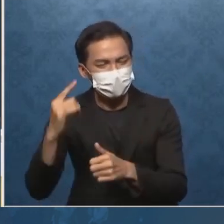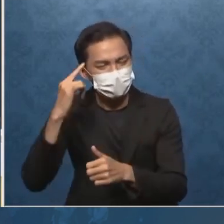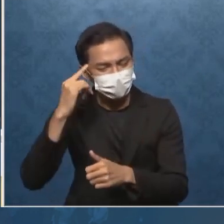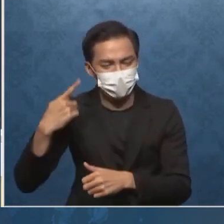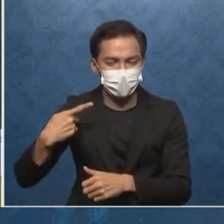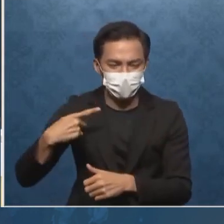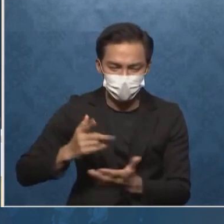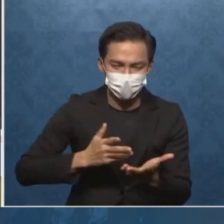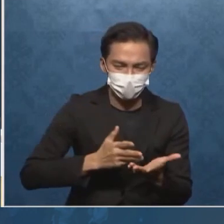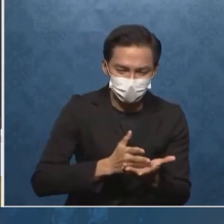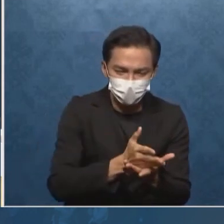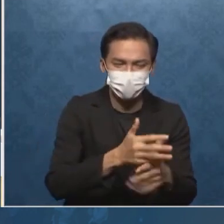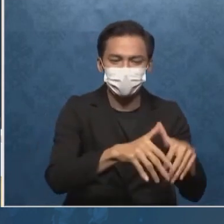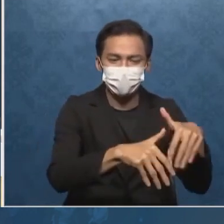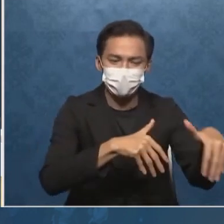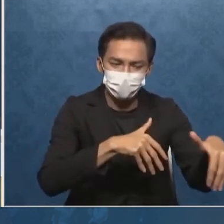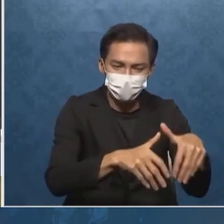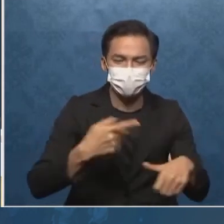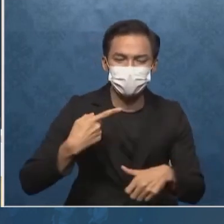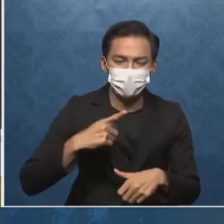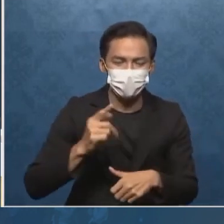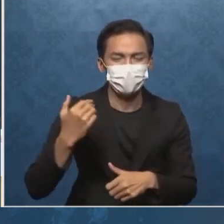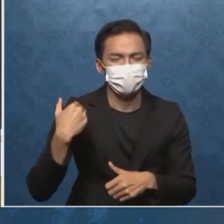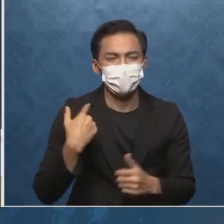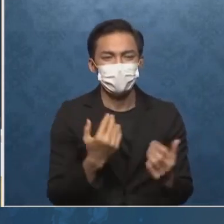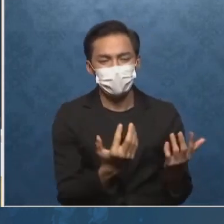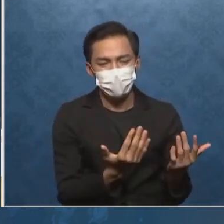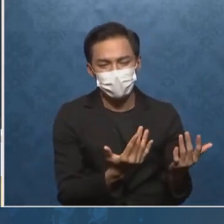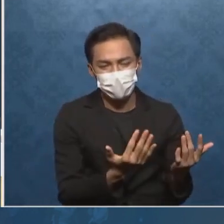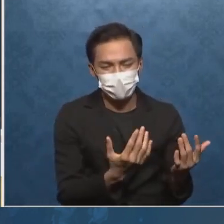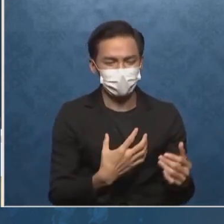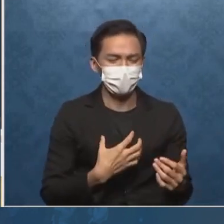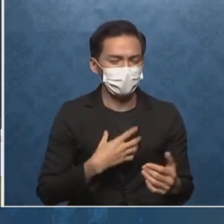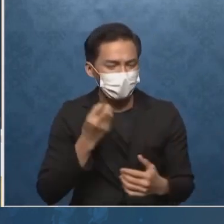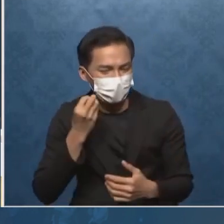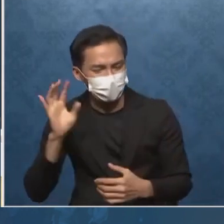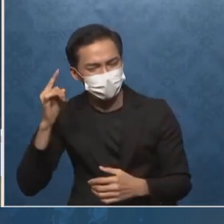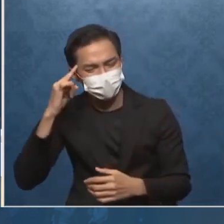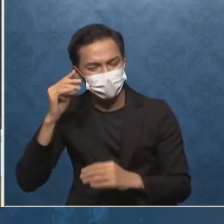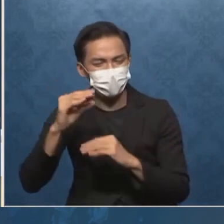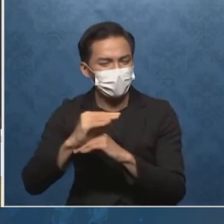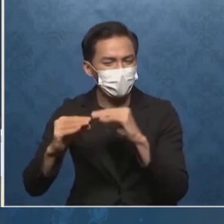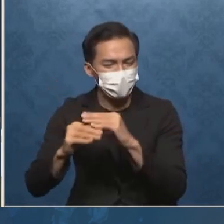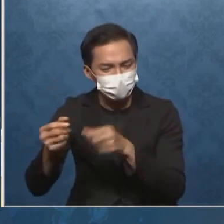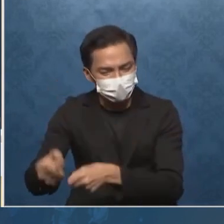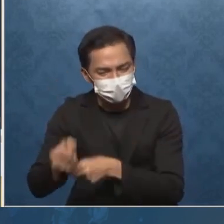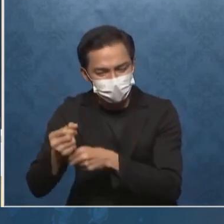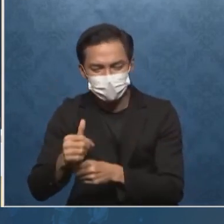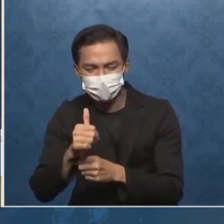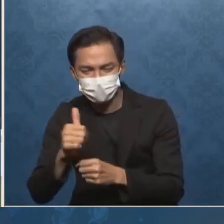ไม่ว่าจะเป็นฝ่ายประชาชนนะครับที่รอความหวังที่จะกลับไปอยู่บ้านและมีโครงการดีๆไม่ว่าจะเป็น